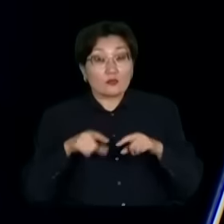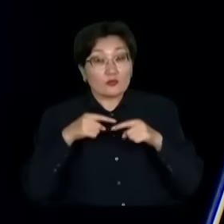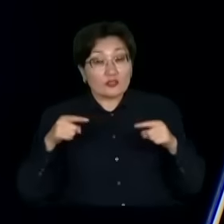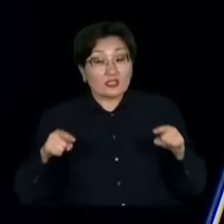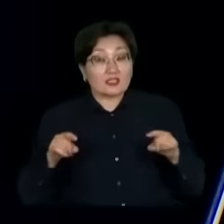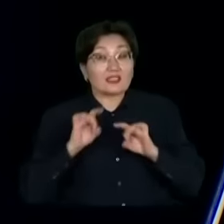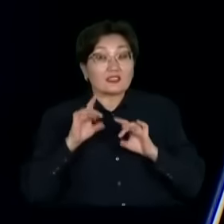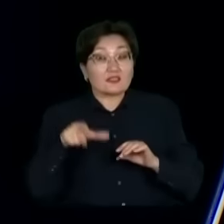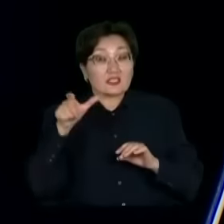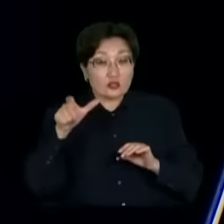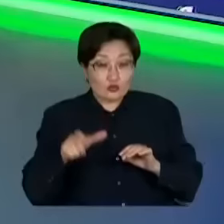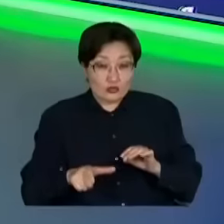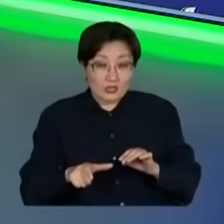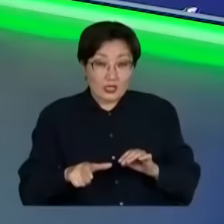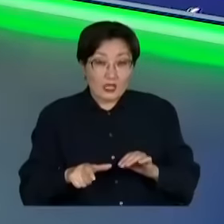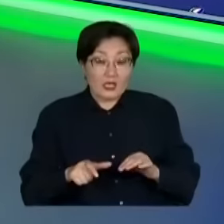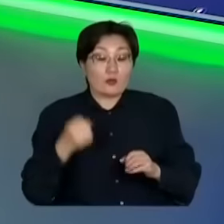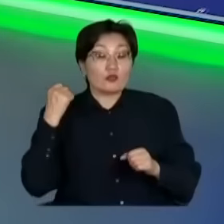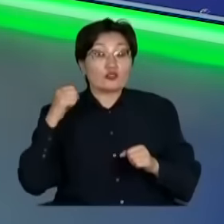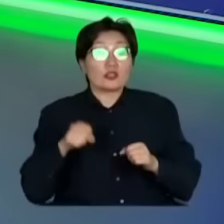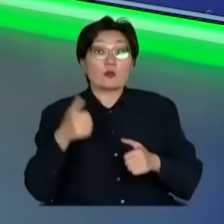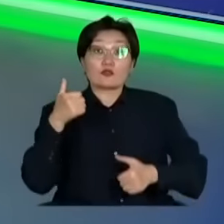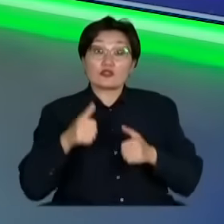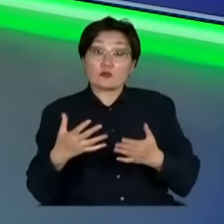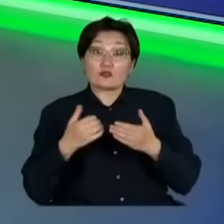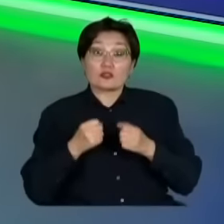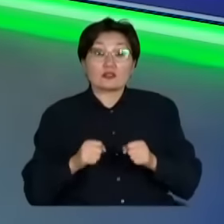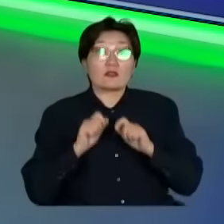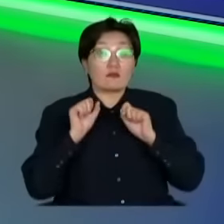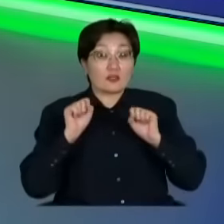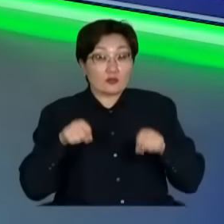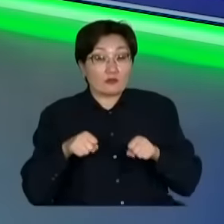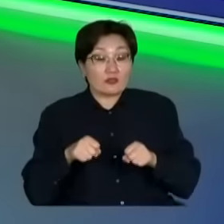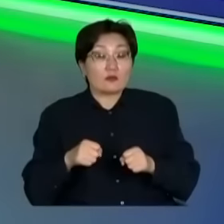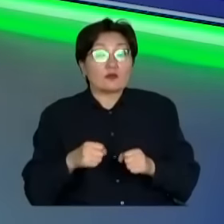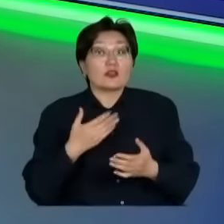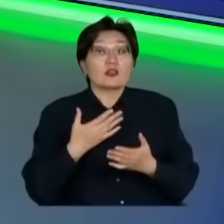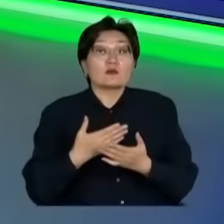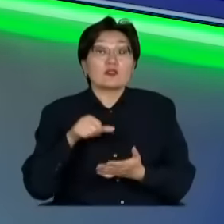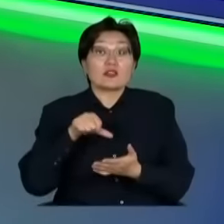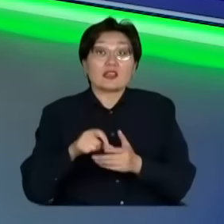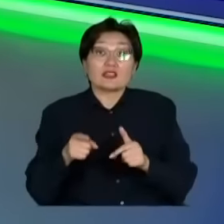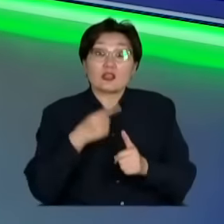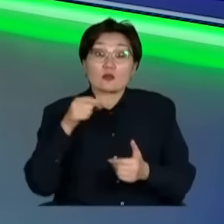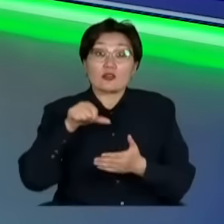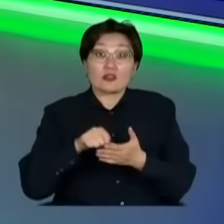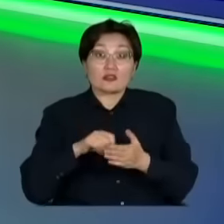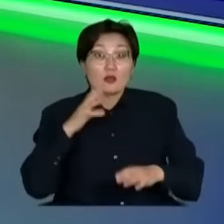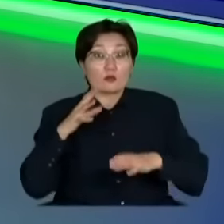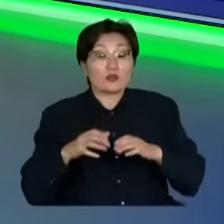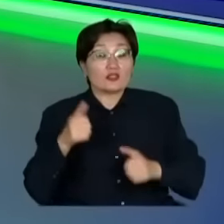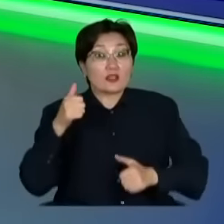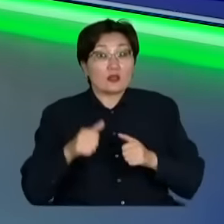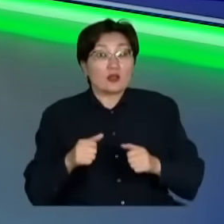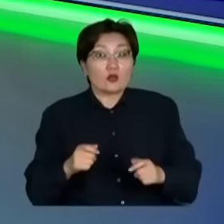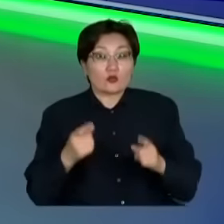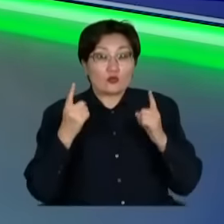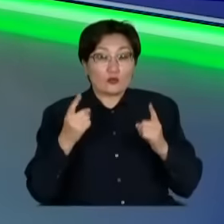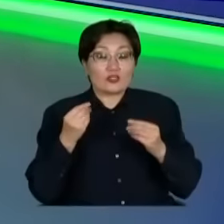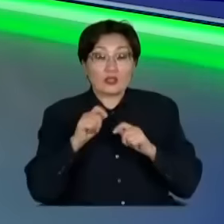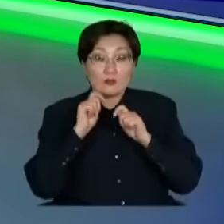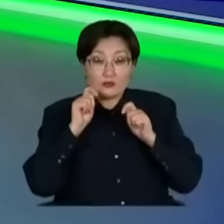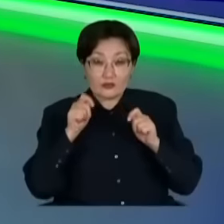известные личности победитель конкурса получит возможность представлять нашу страну на мировых аренах и крупный денежный приз